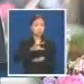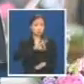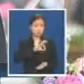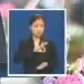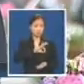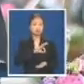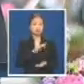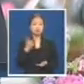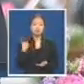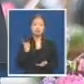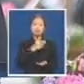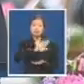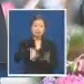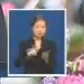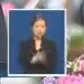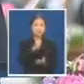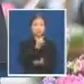จำนวน